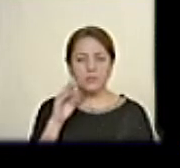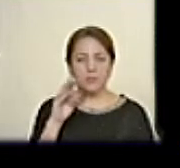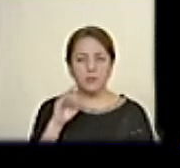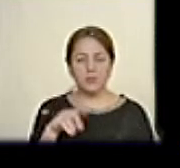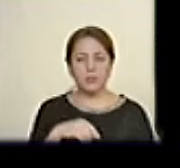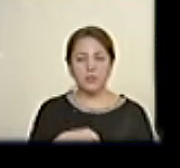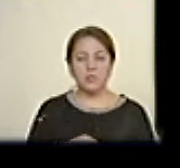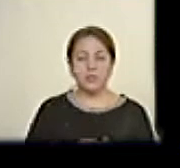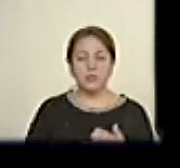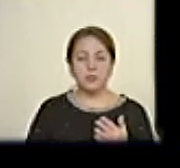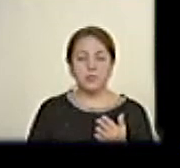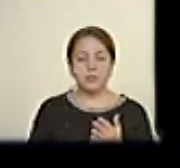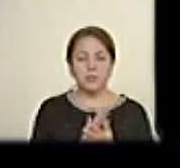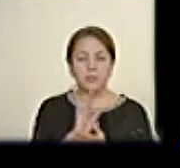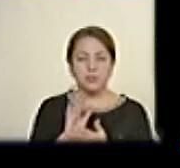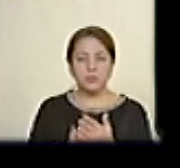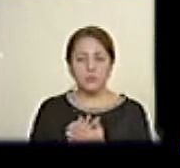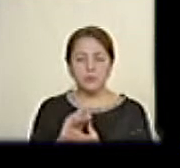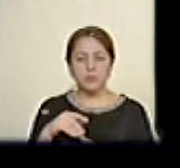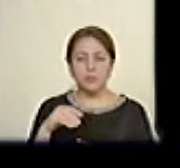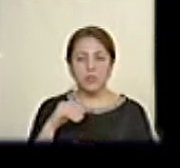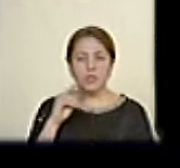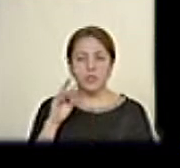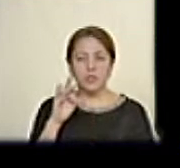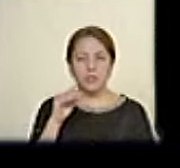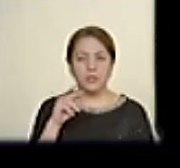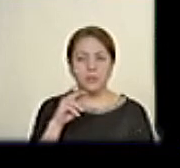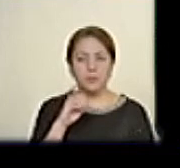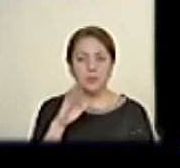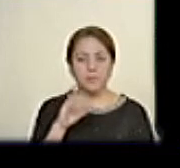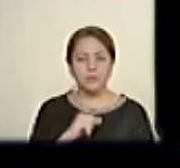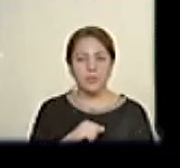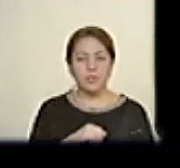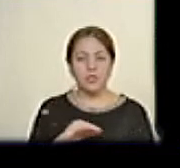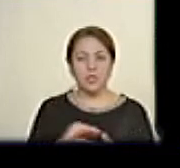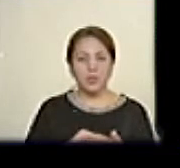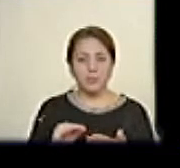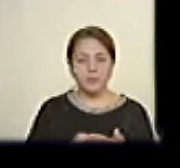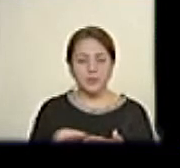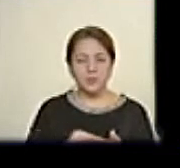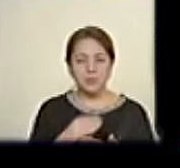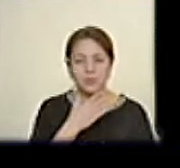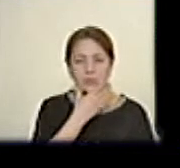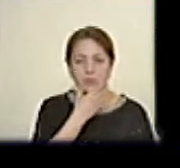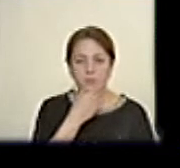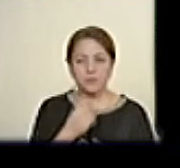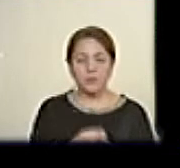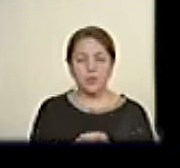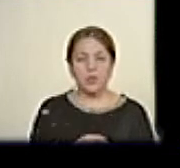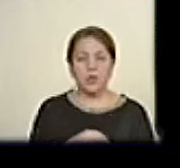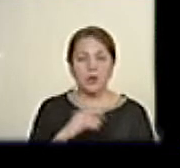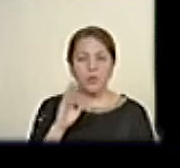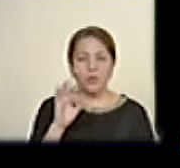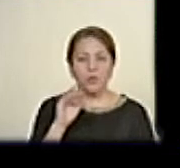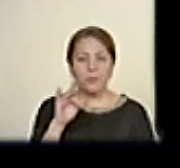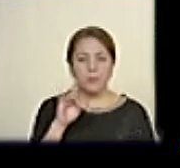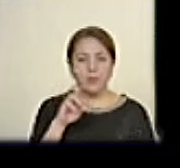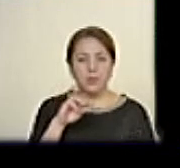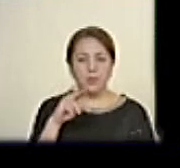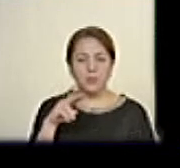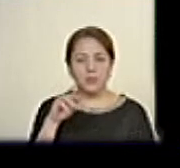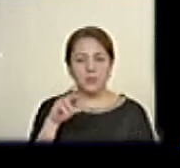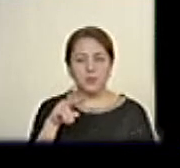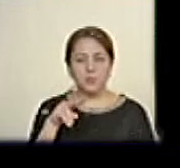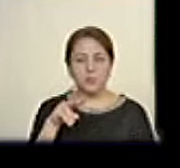крапива описана выразительными, даже броскими словами, обрядилась ярким перламутром.